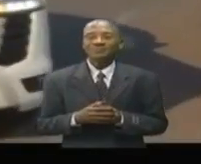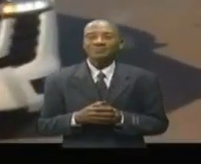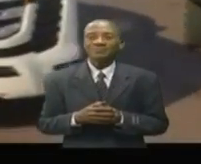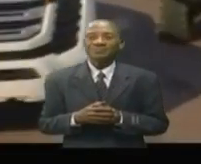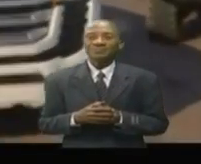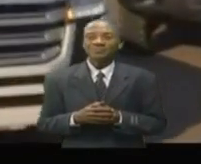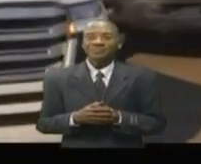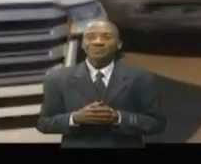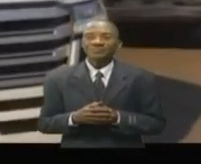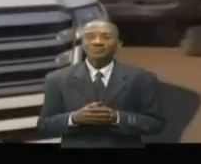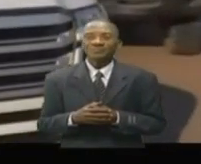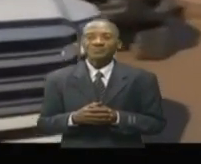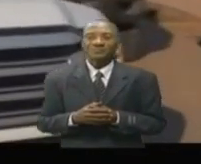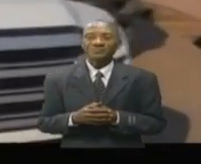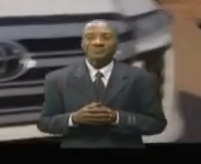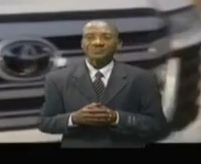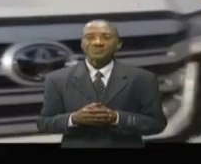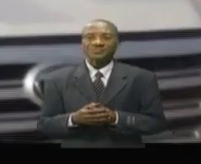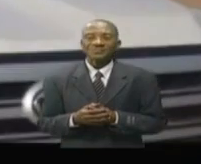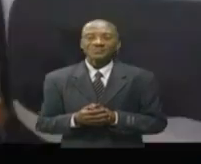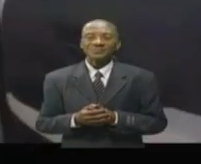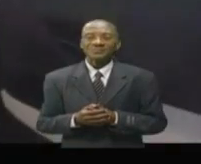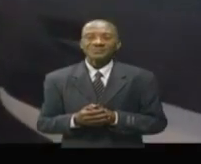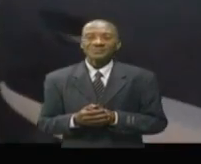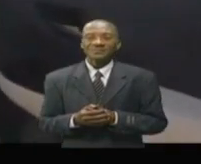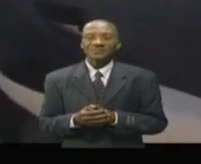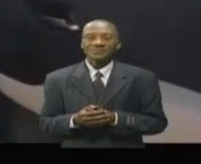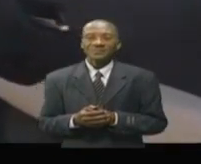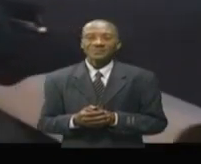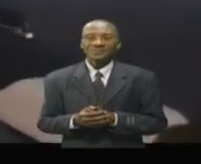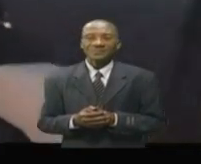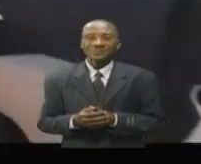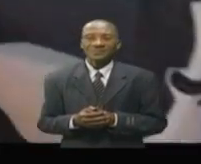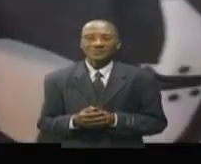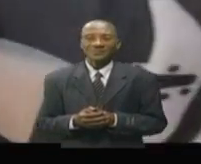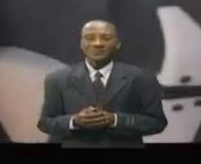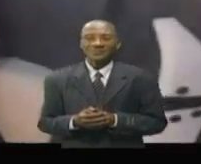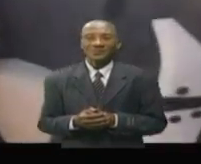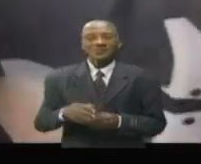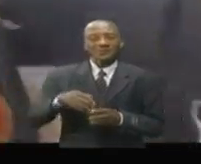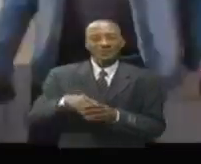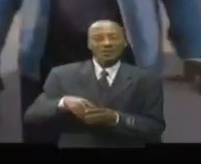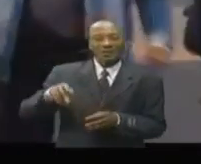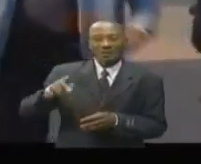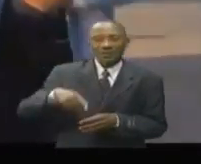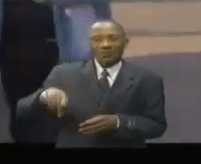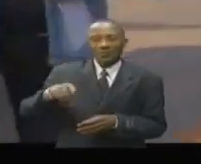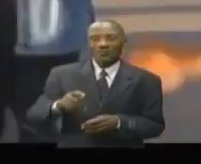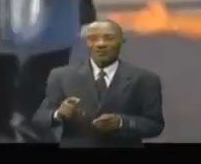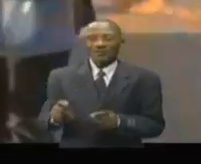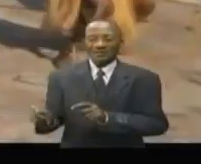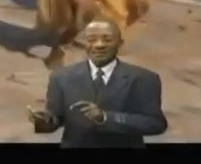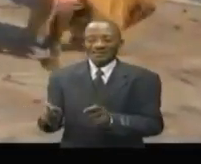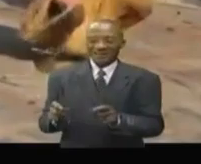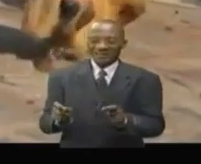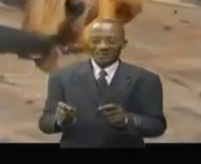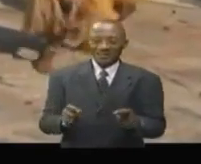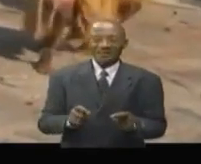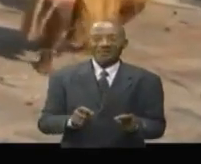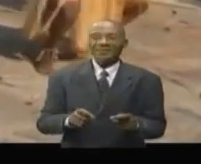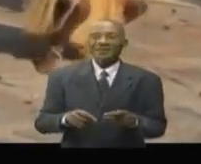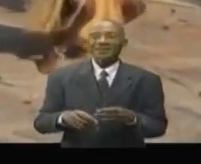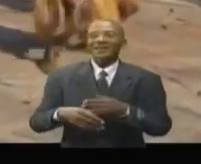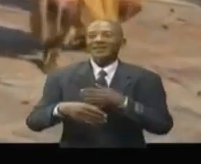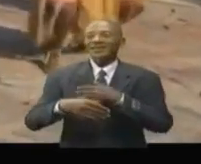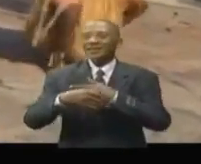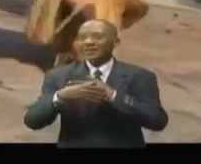Lorsque le gouverneur Julie Ngungwa Mayuma arrive à la salle de banquet étoile du Tanganyika dans la ville de Kalemie, où elle est accueillie traditionnellement par le